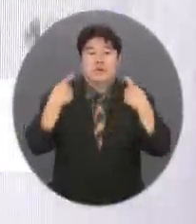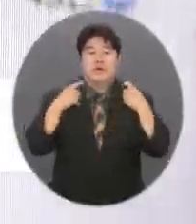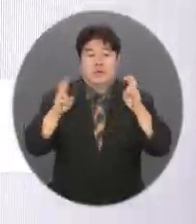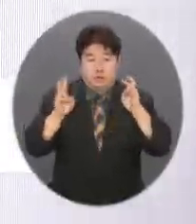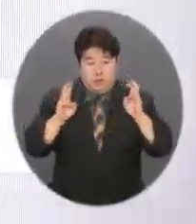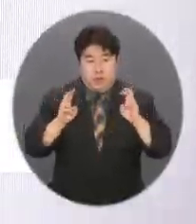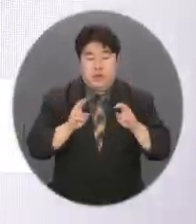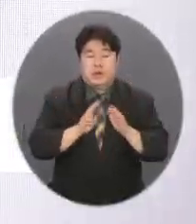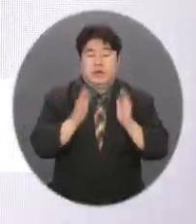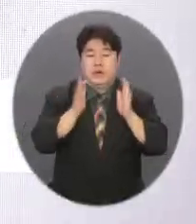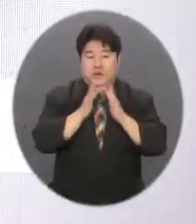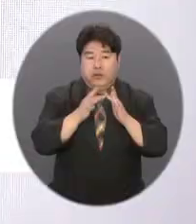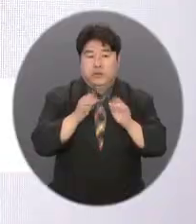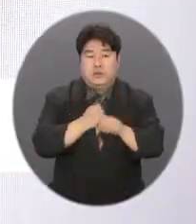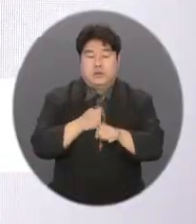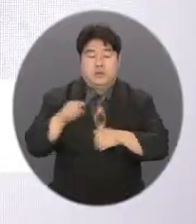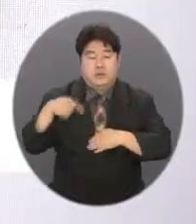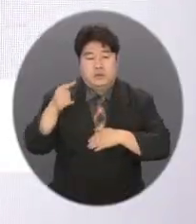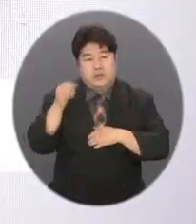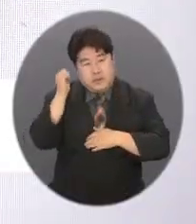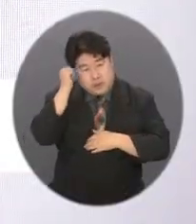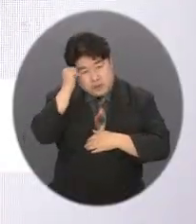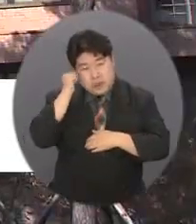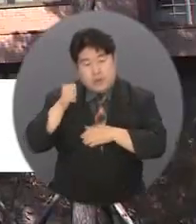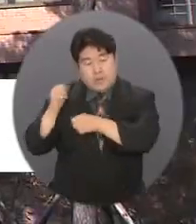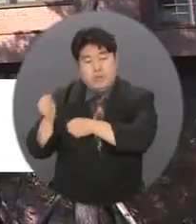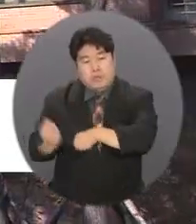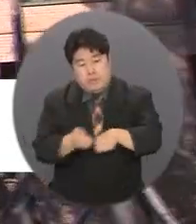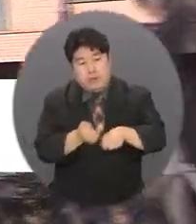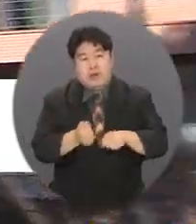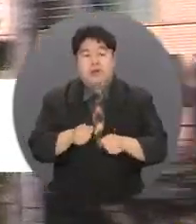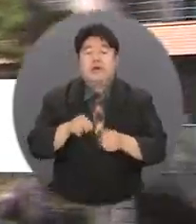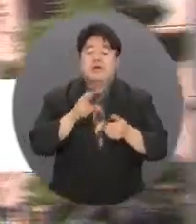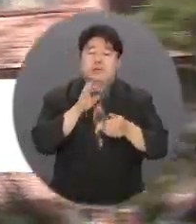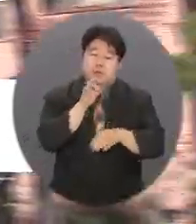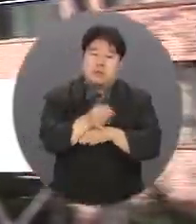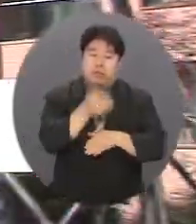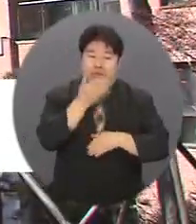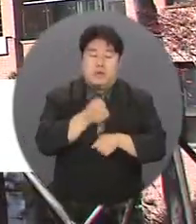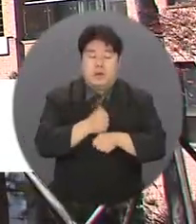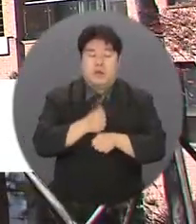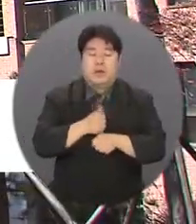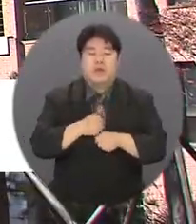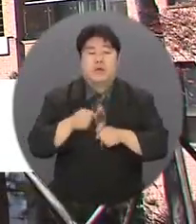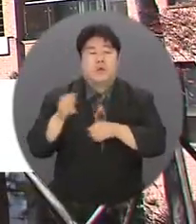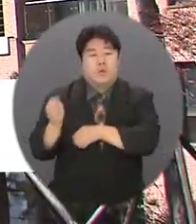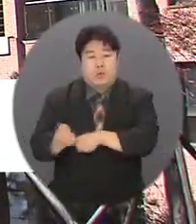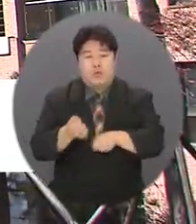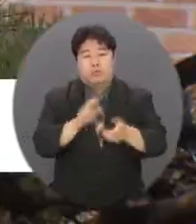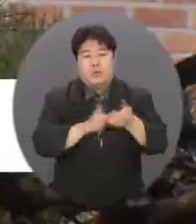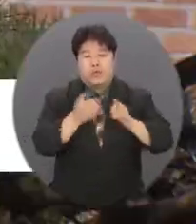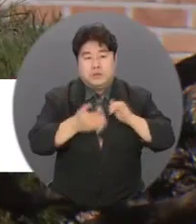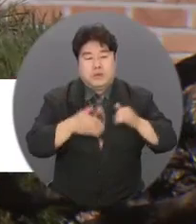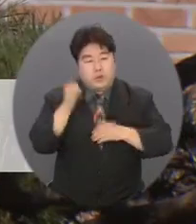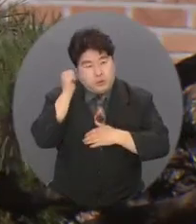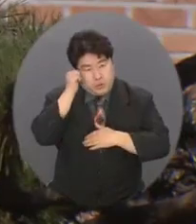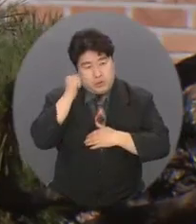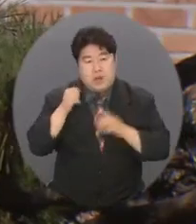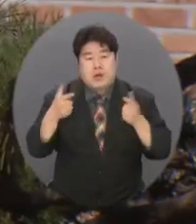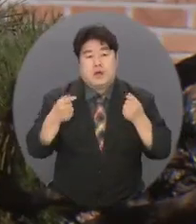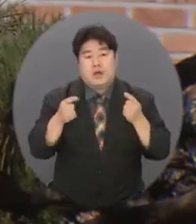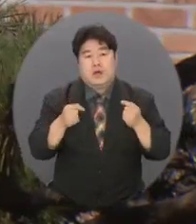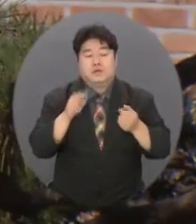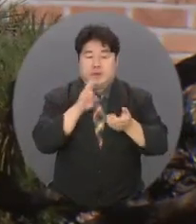는 다음달 숙박 패키지 상품을 구매할 수 있습니다 골프 상품을 팔기 전에 속박 패키지 상품으로 먼저 내놓는